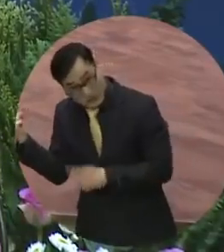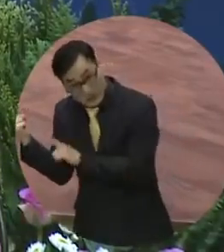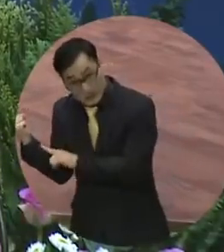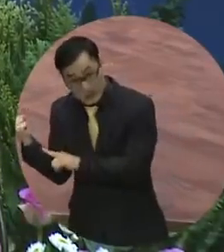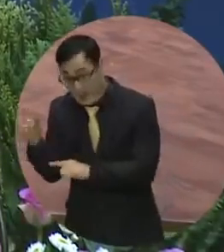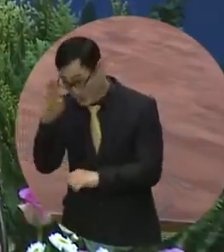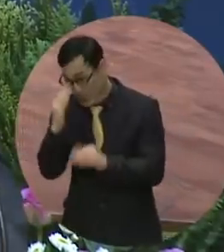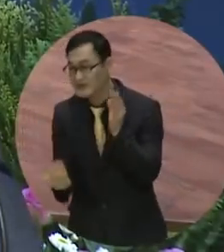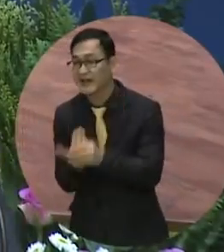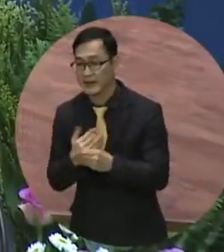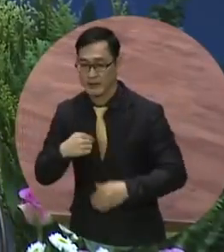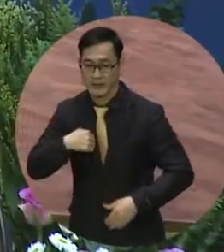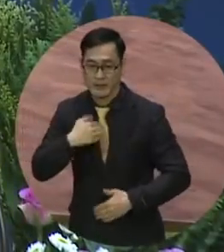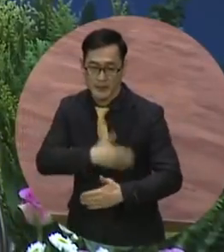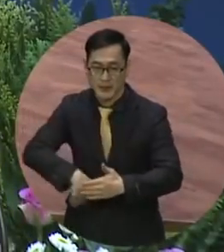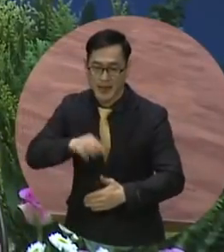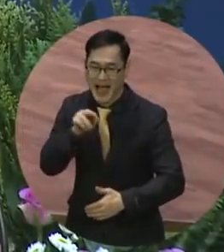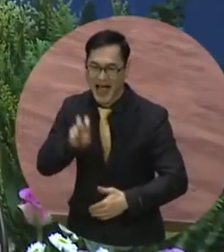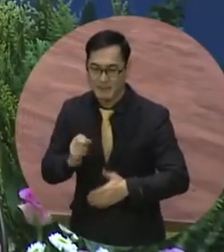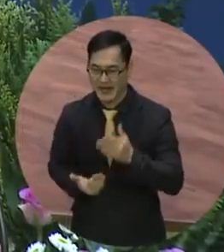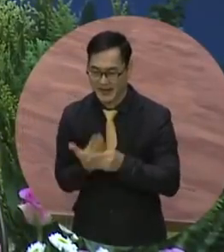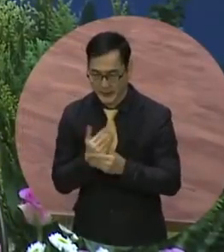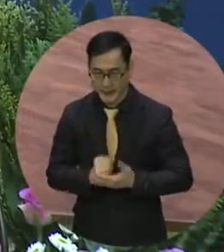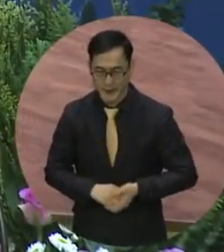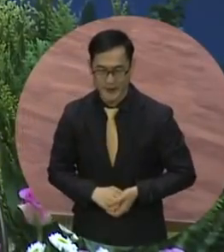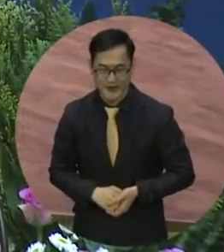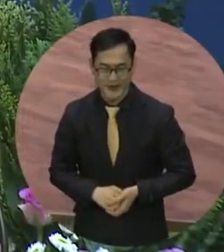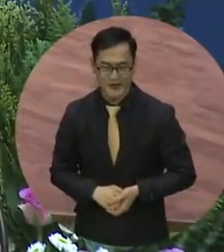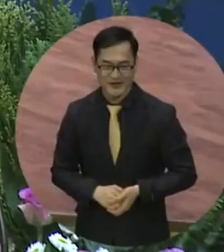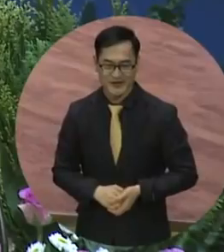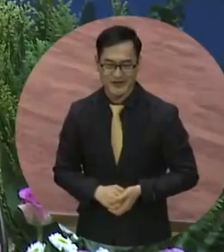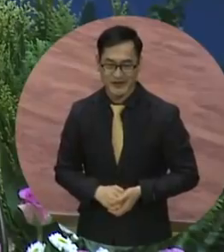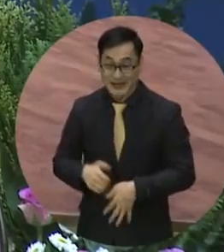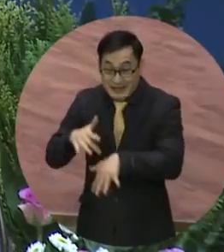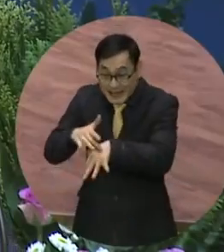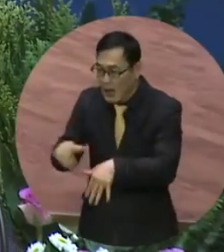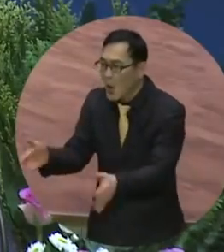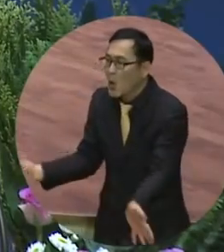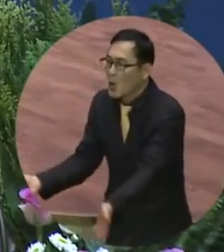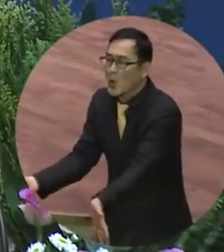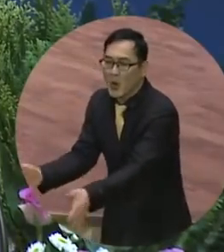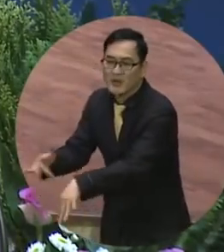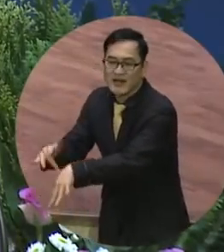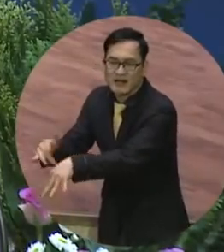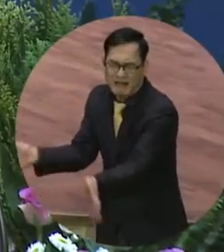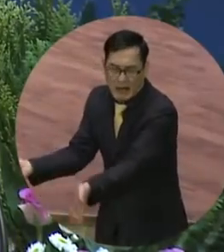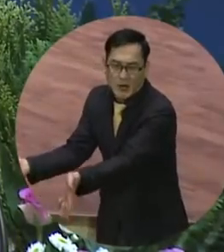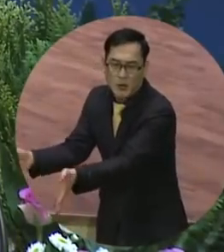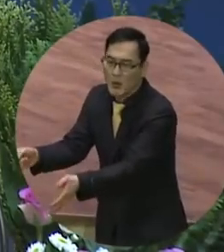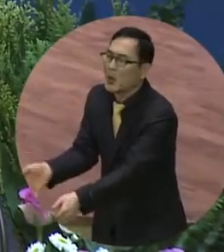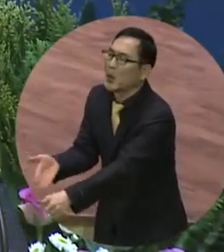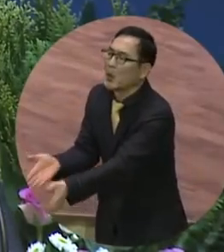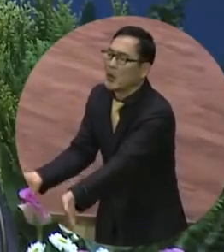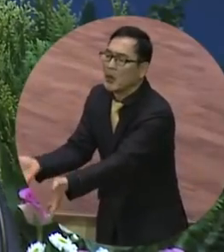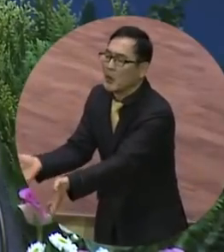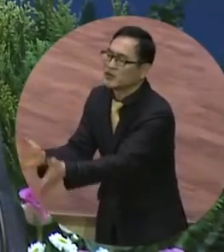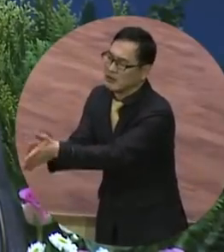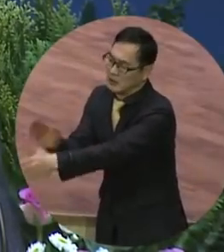때문에 아파. 사단이 박수 치는 거예요. 성령은 슬피 우는 거예요. 여러분